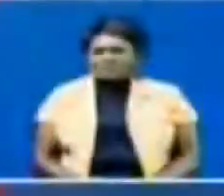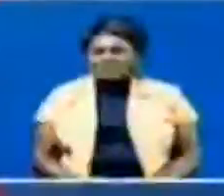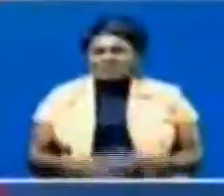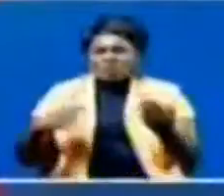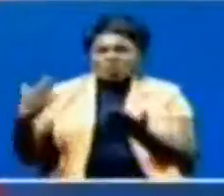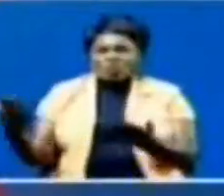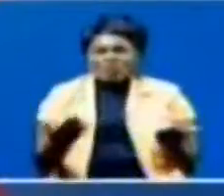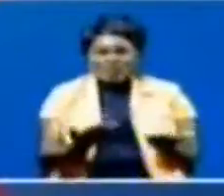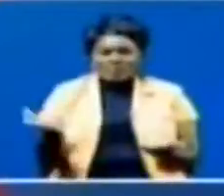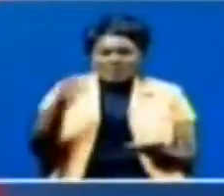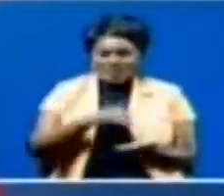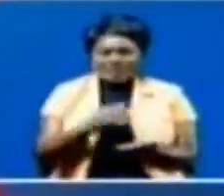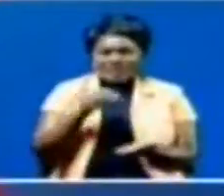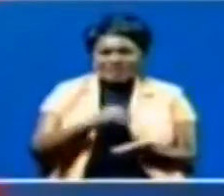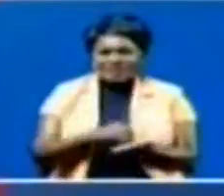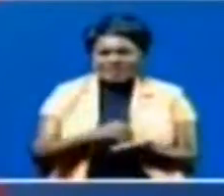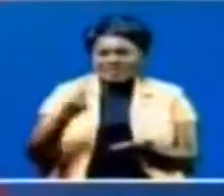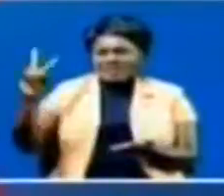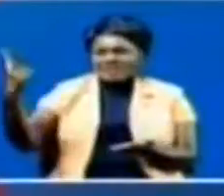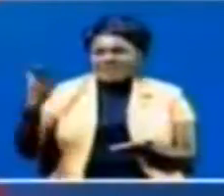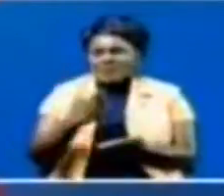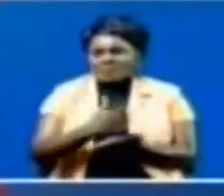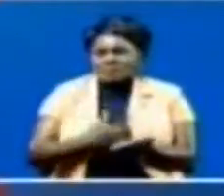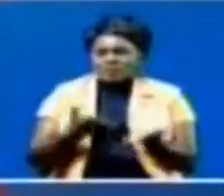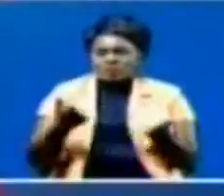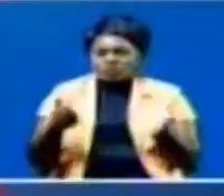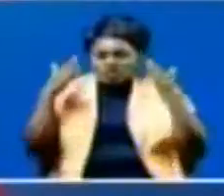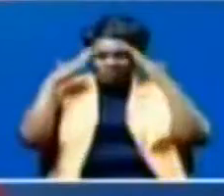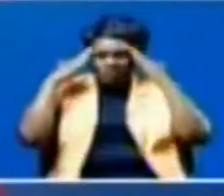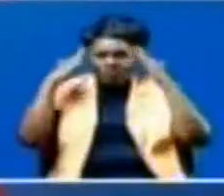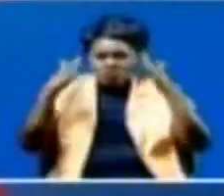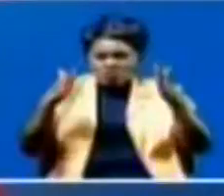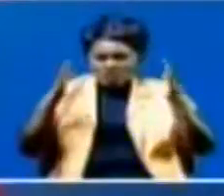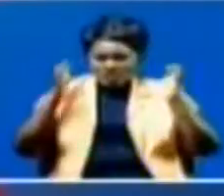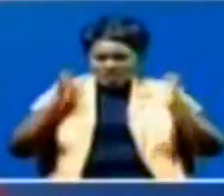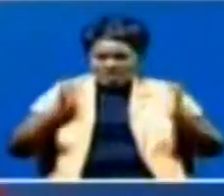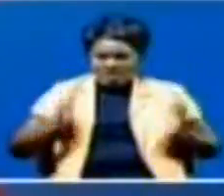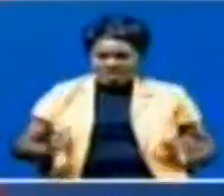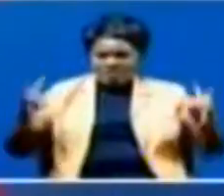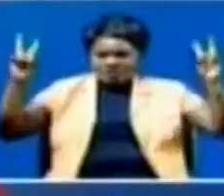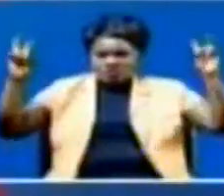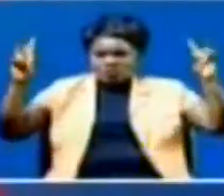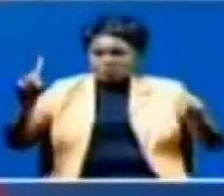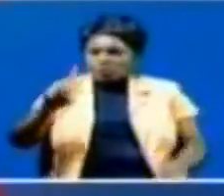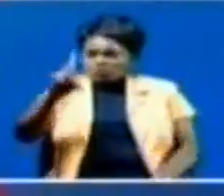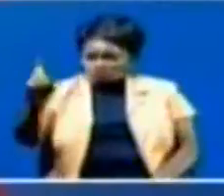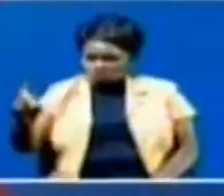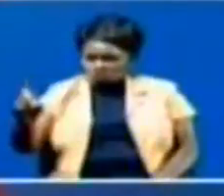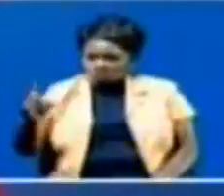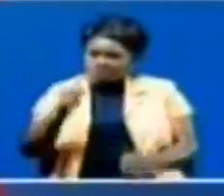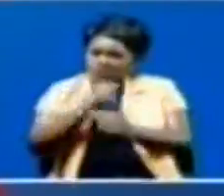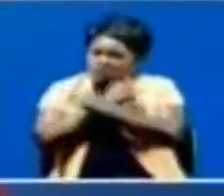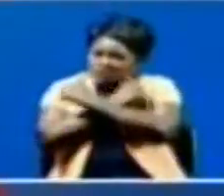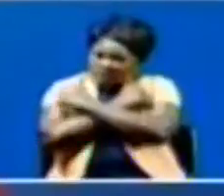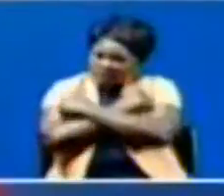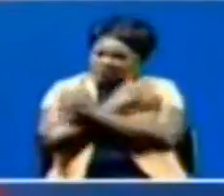Na mkaribu tena mtazamaji kwenye awamu yetu ya pili. Hivi sasa tukiangazia mambo na nususi ya jinsia. Swali letu likiwa ni je, mapenzi